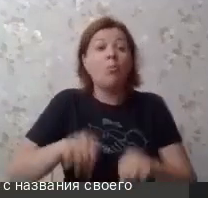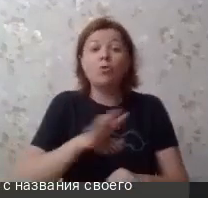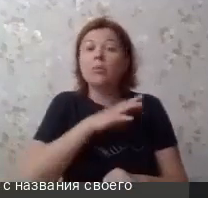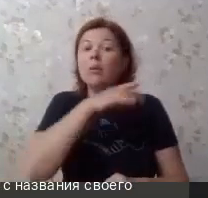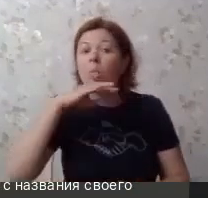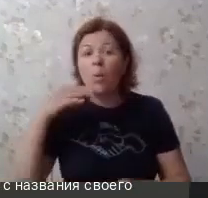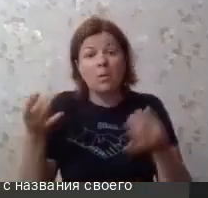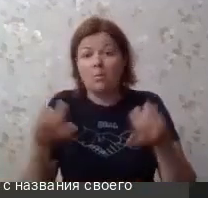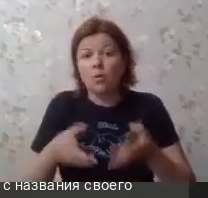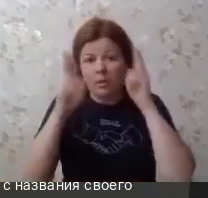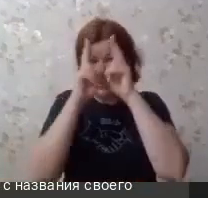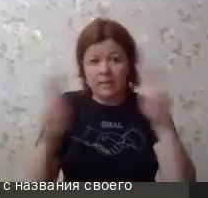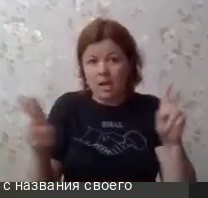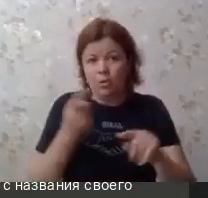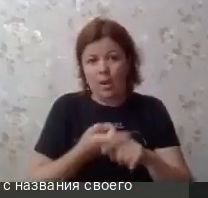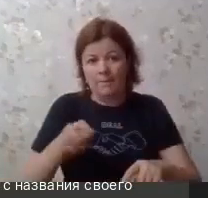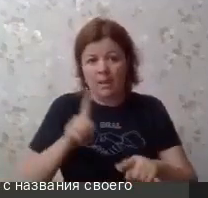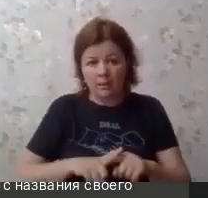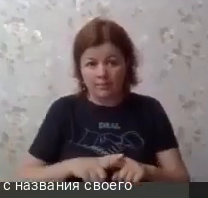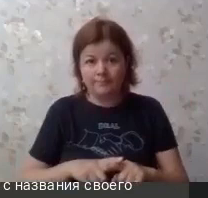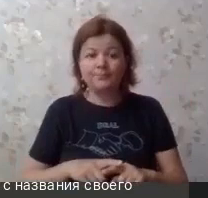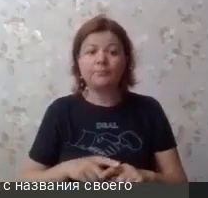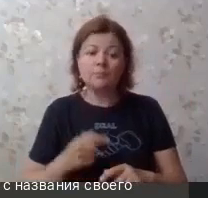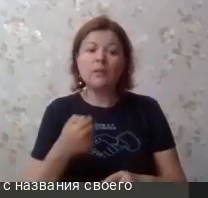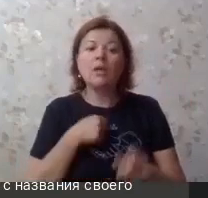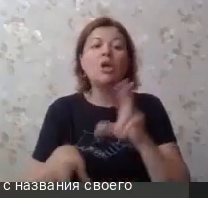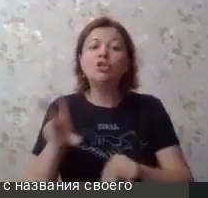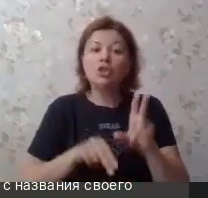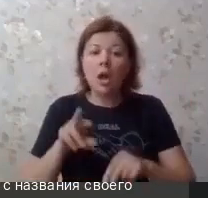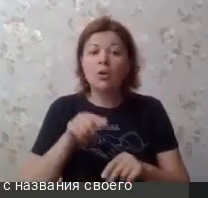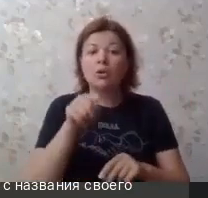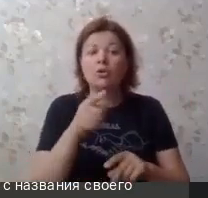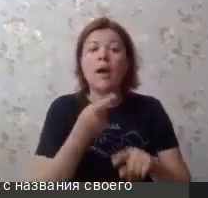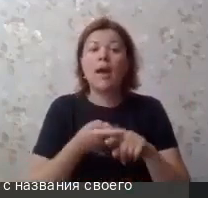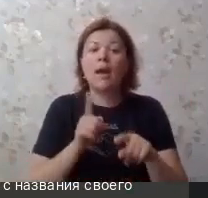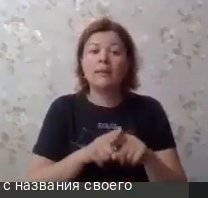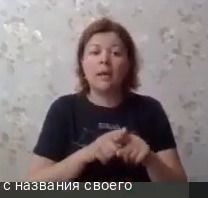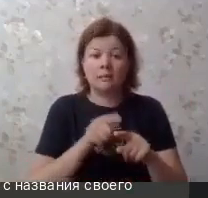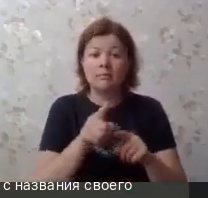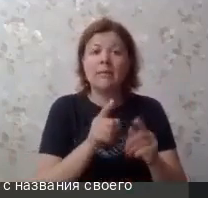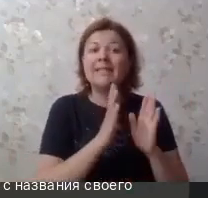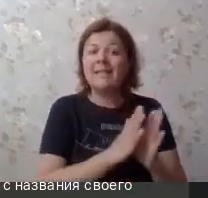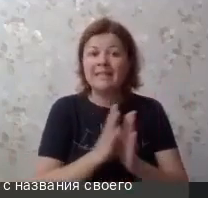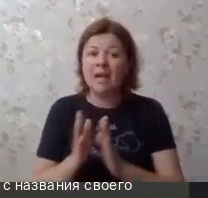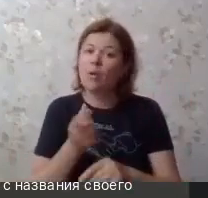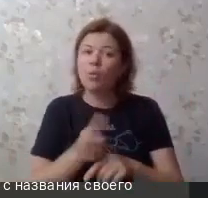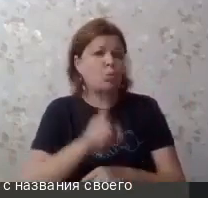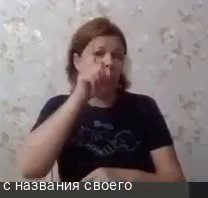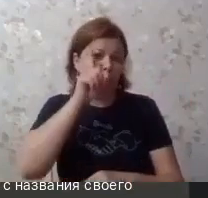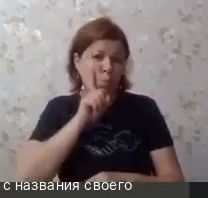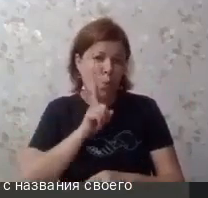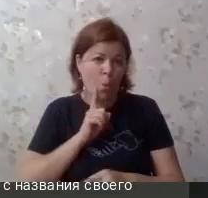знают. Тем не менее, я считаю, что эта система, да, очень удобная для людей с